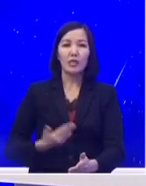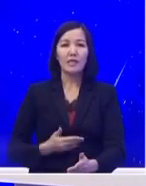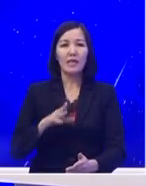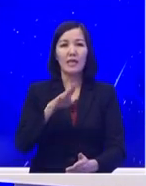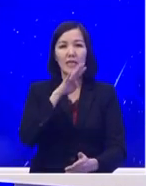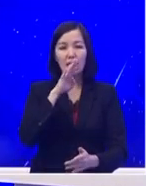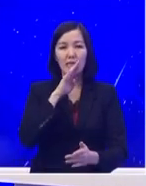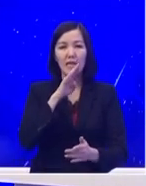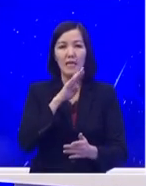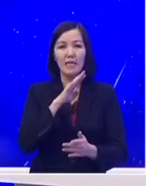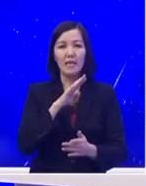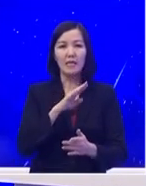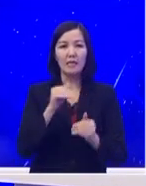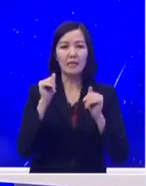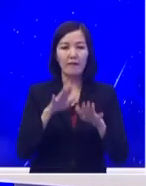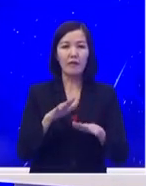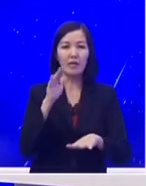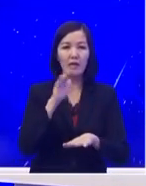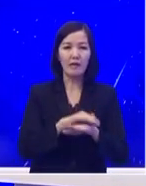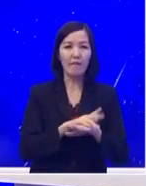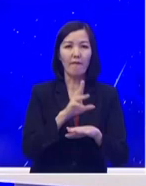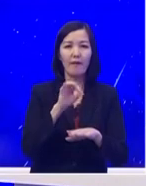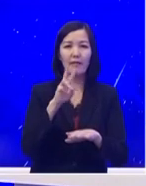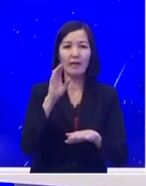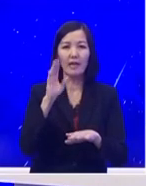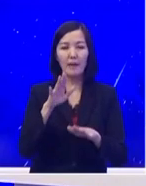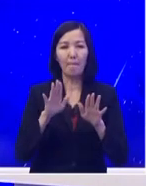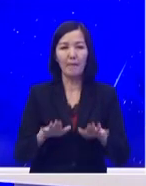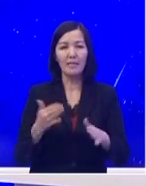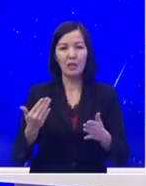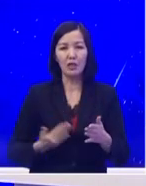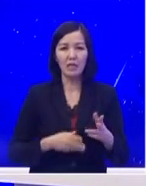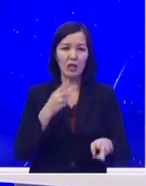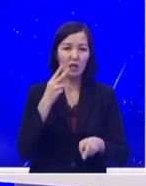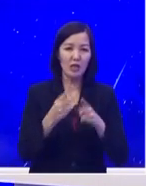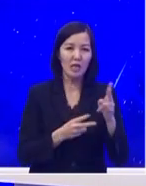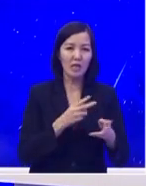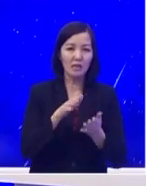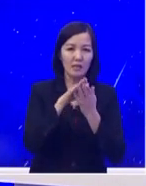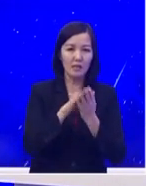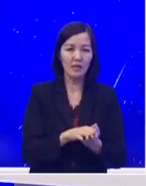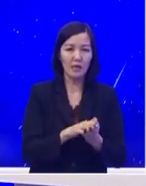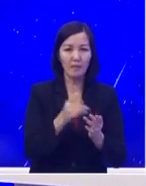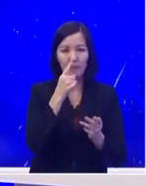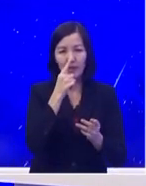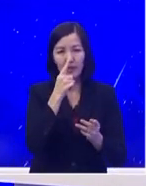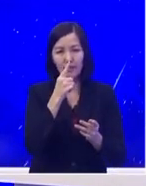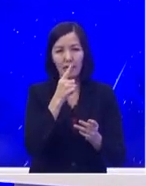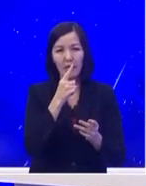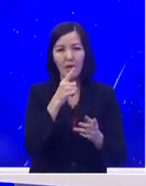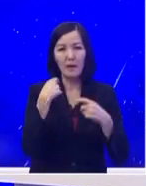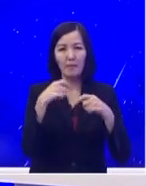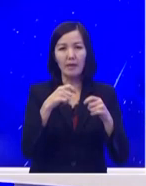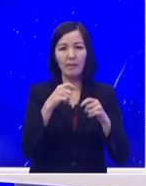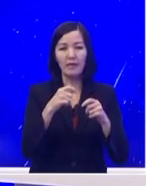Житель Текели вышел из положения, совершая акты вандализма. Местные жители стали жаловаться, что с могил их захороненных близких стали